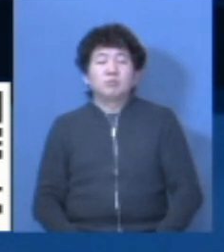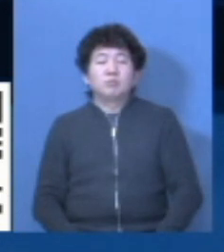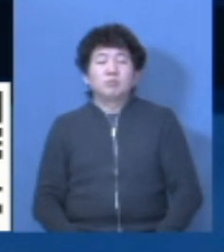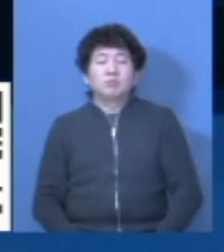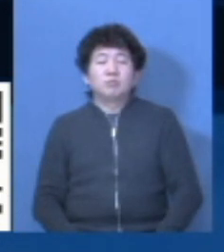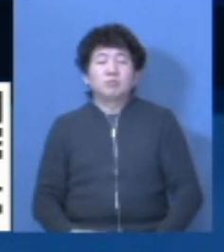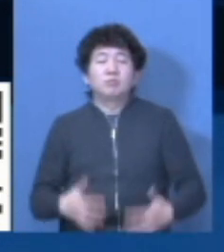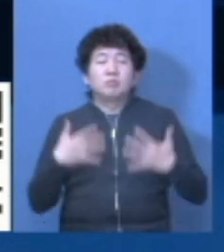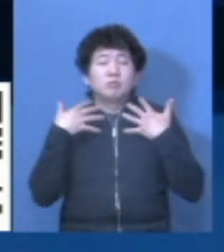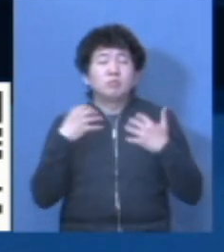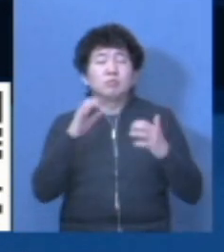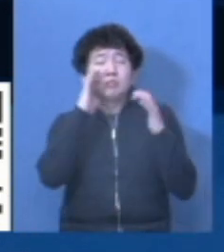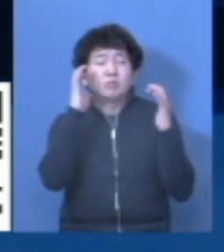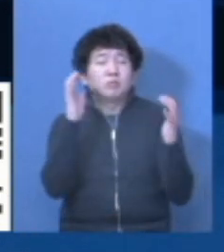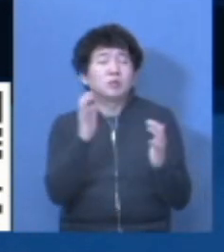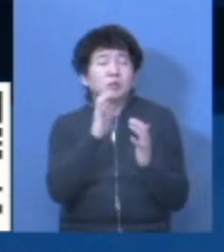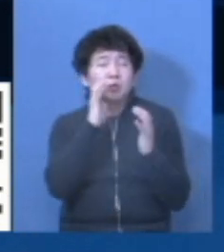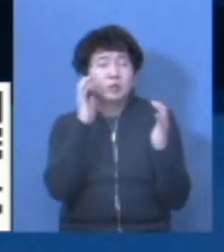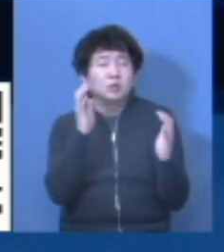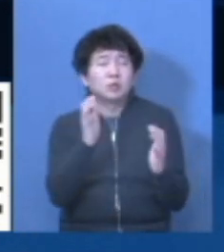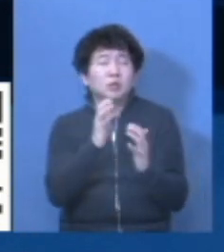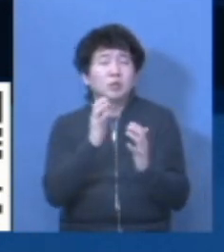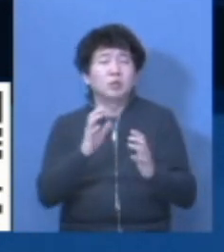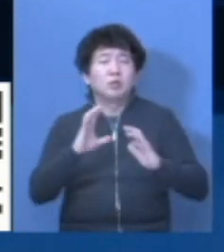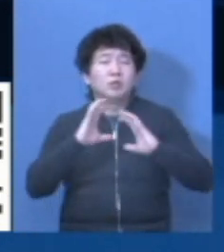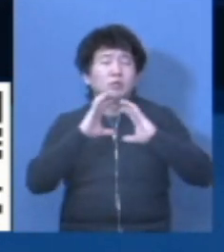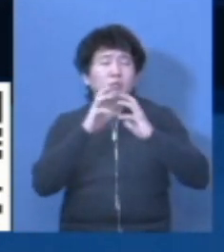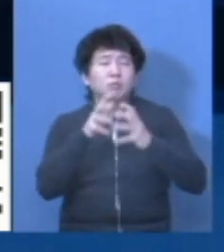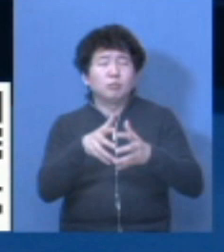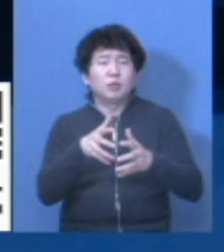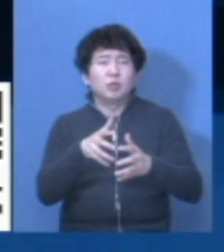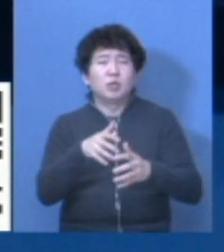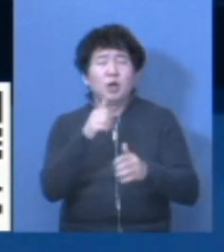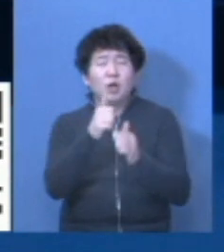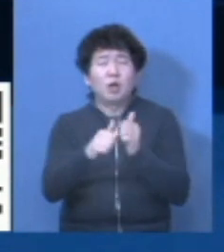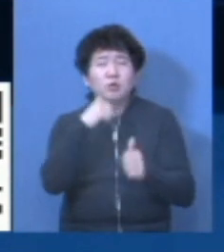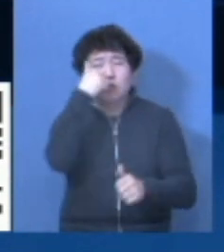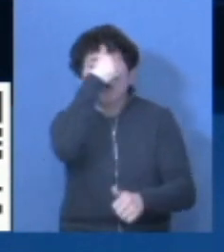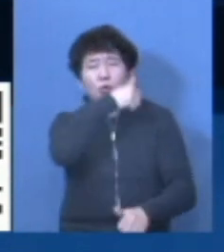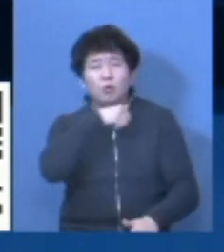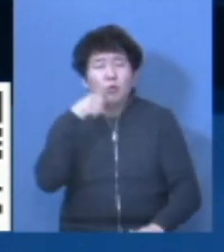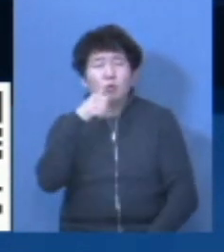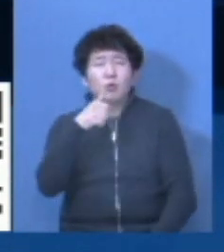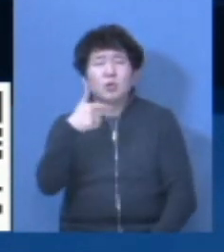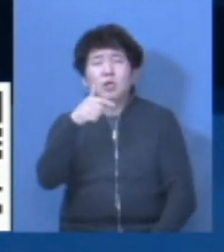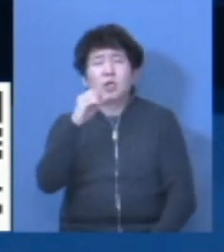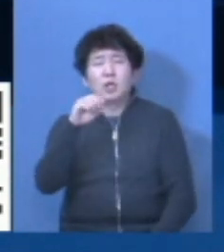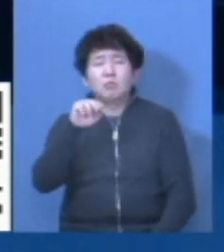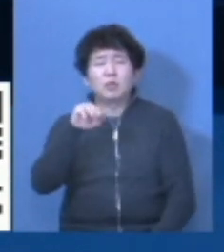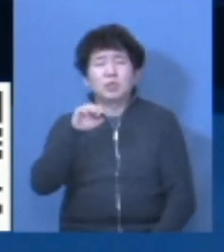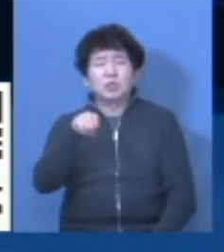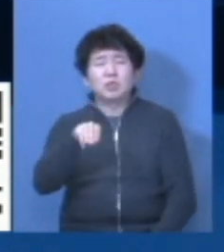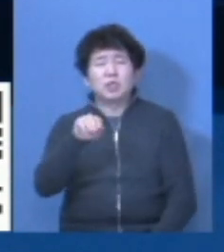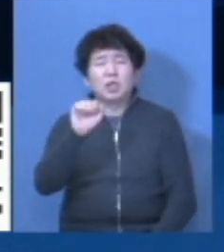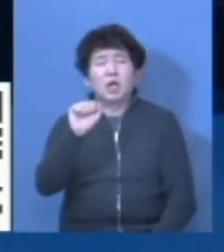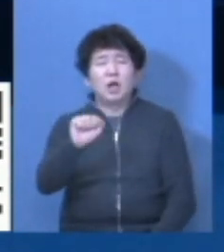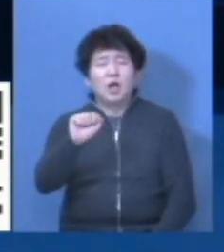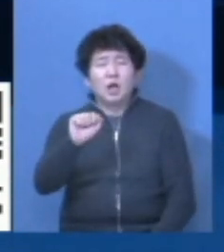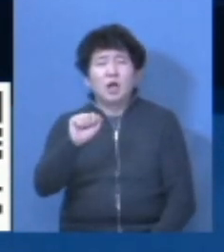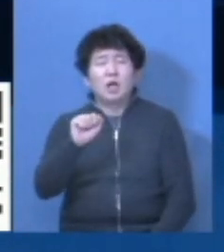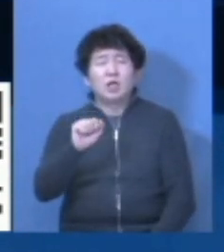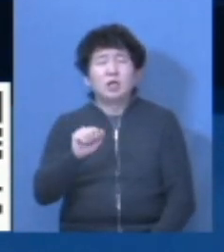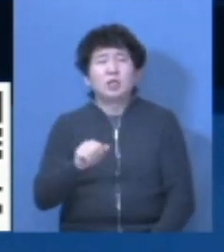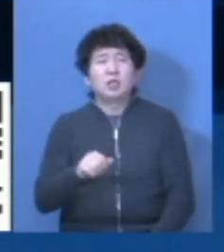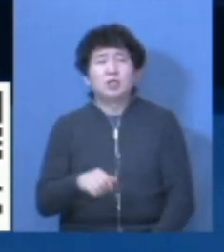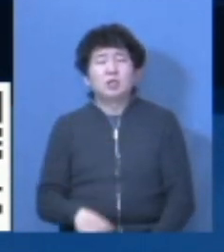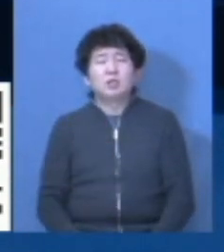Дүниежүзілік денсаулық сақтау ұйымының мәліметінше әлемде жыл сайын вирустық гепатит А-ның 1,4 миллион жағдай тіркеледі.